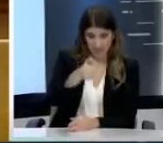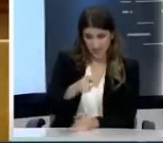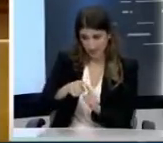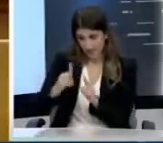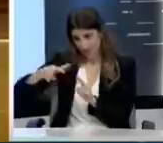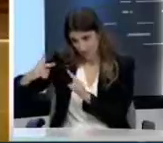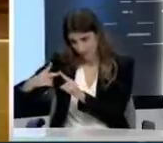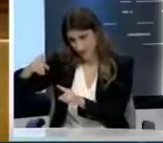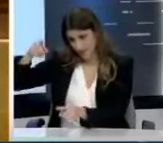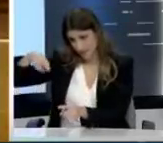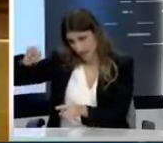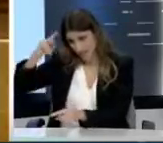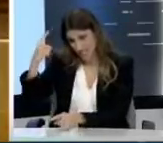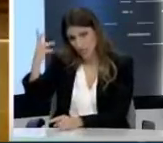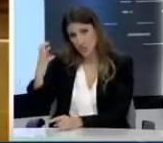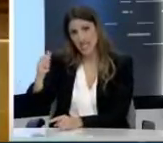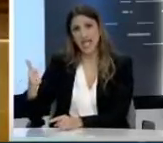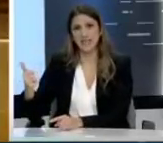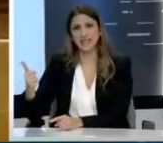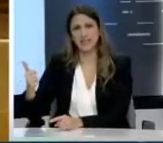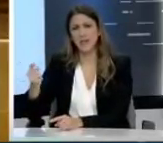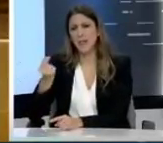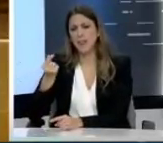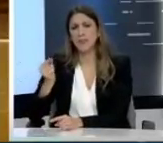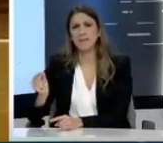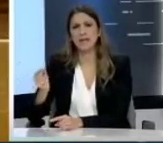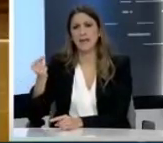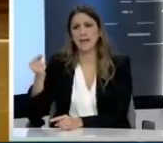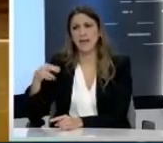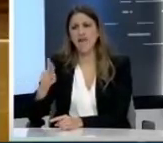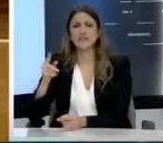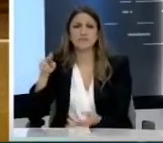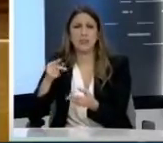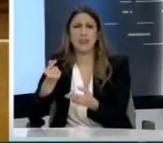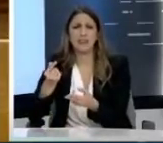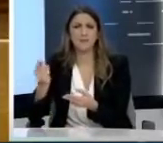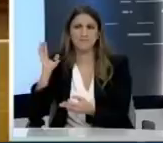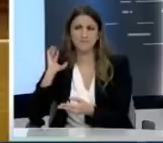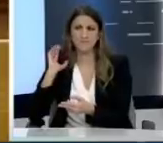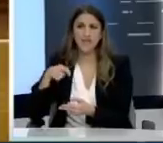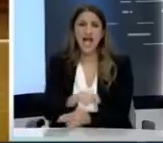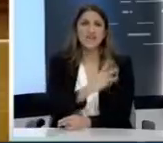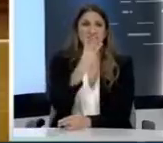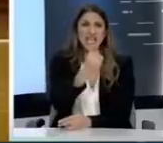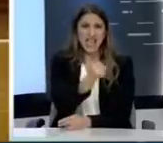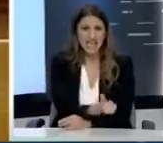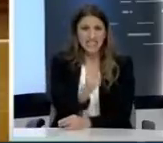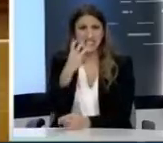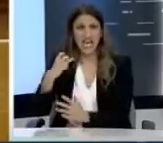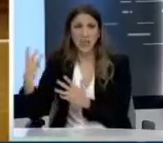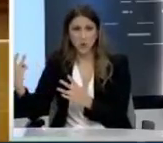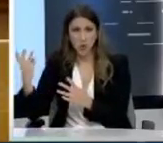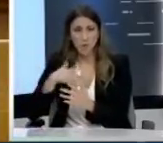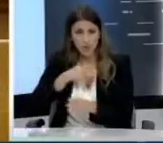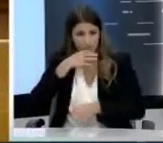στην άλλη 146. Πολύ μικρή αύξηση. Αλλά αυτοί είχαν 36 και 38. Μπορείτε